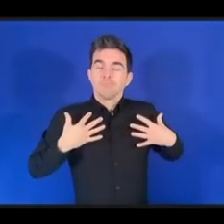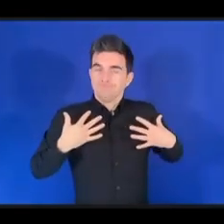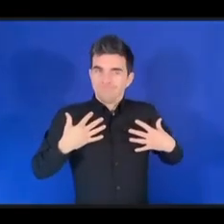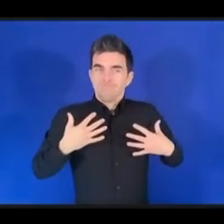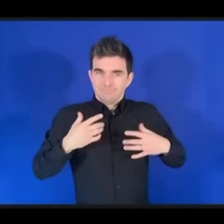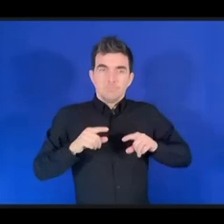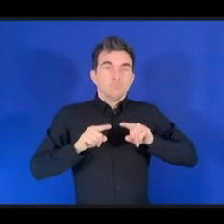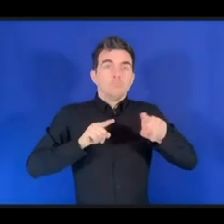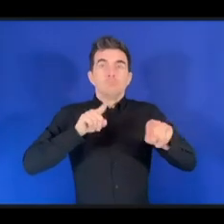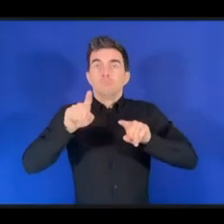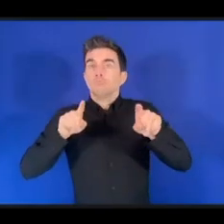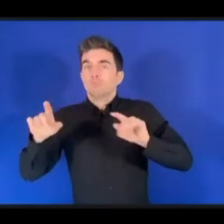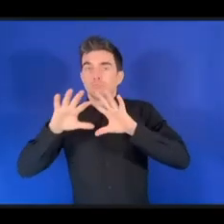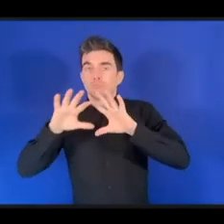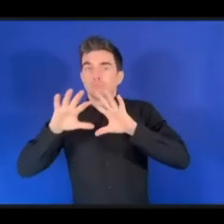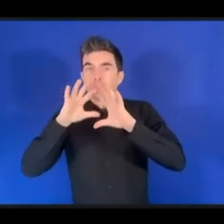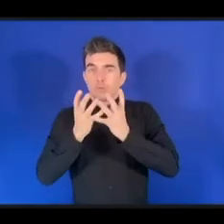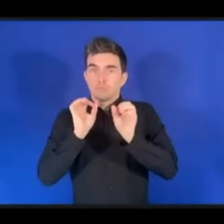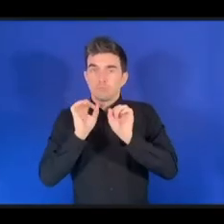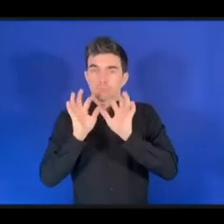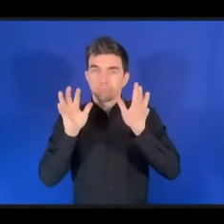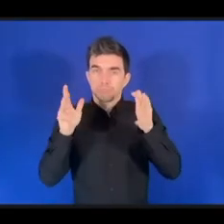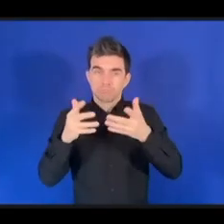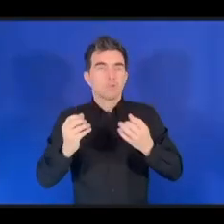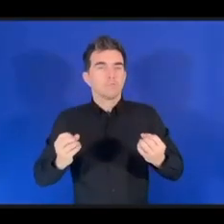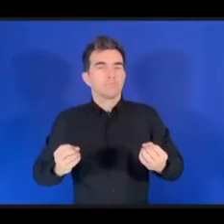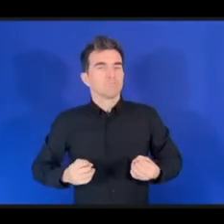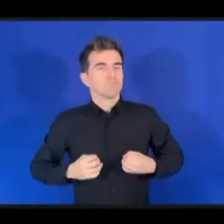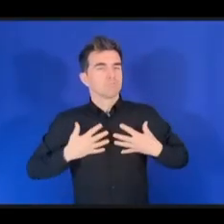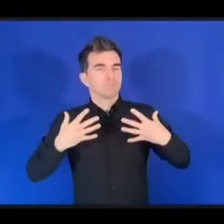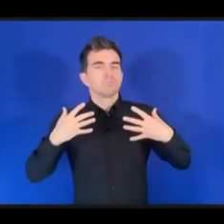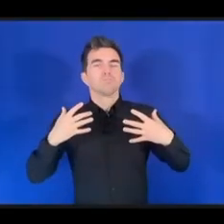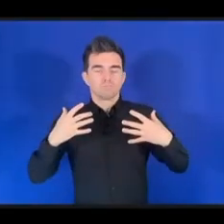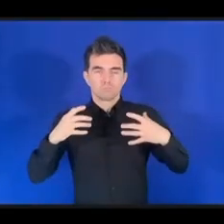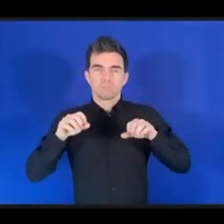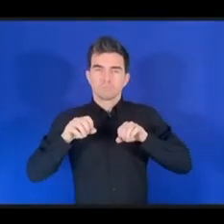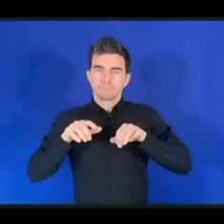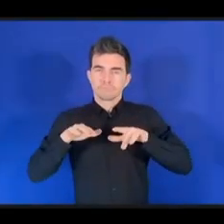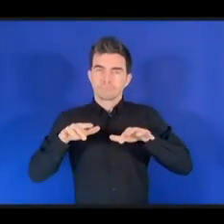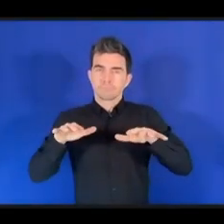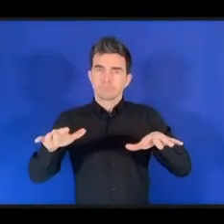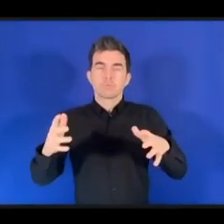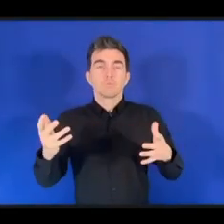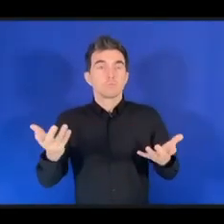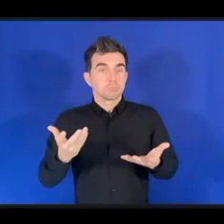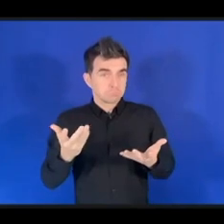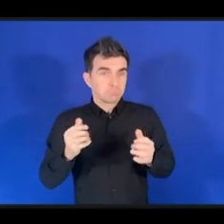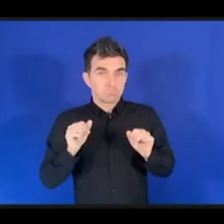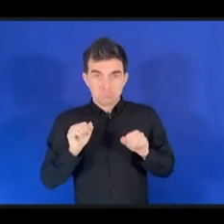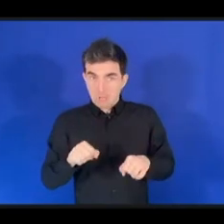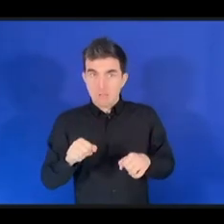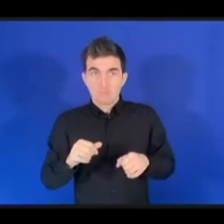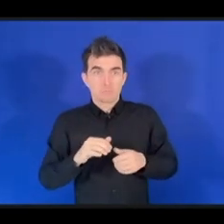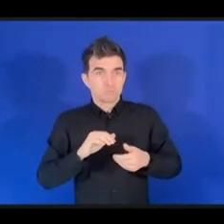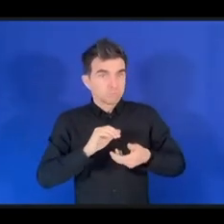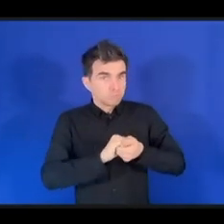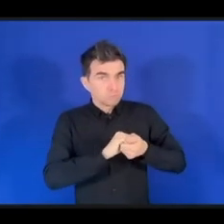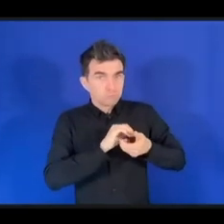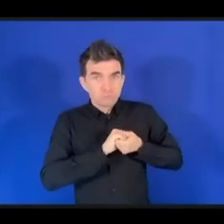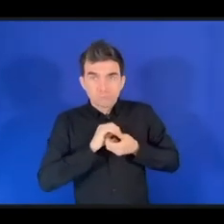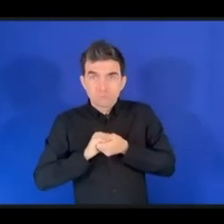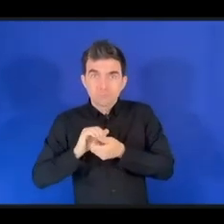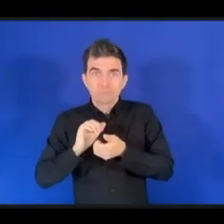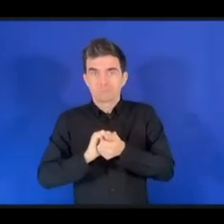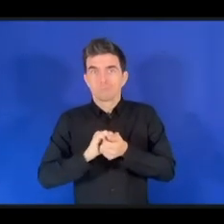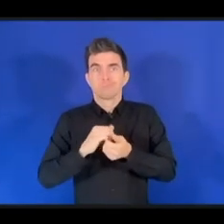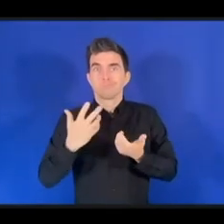们的这次的 IGF 建立起来的纽带将来还会持续多年。互联网呢已经成为了我们的日